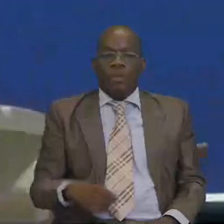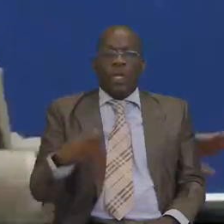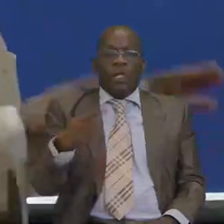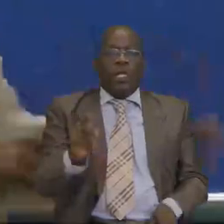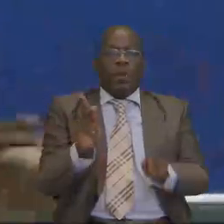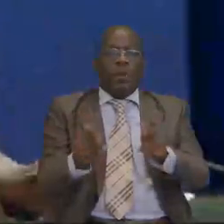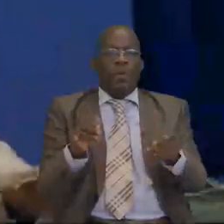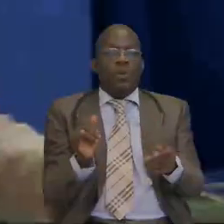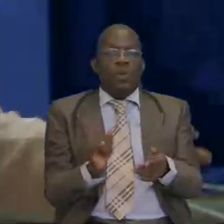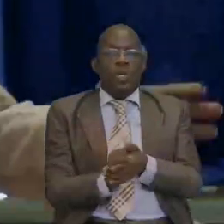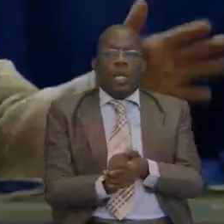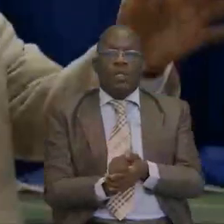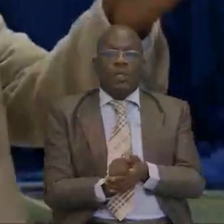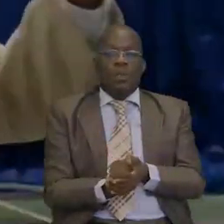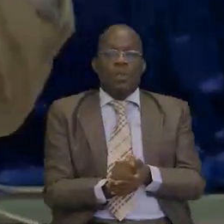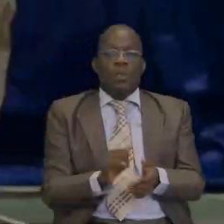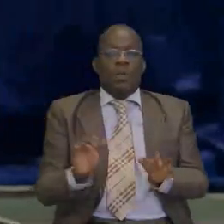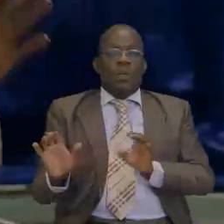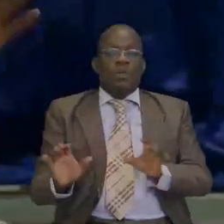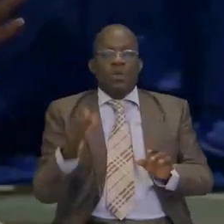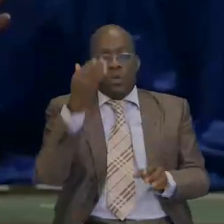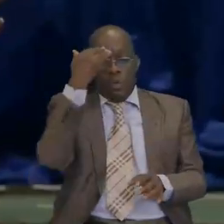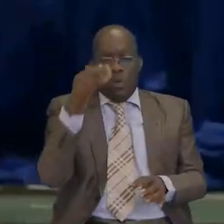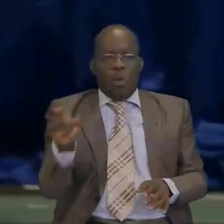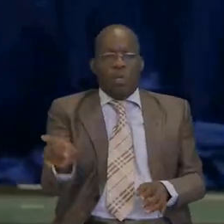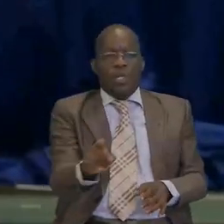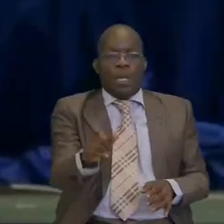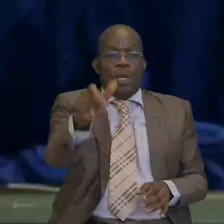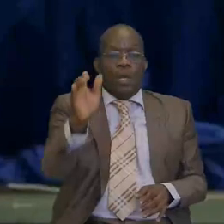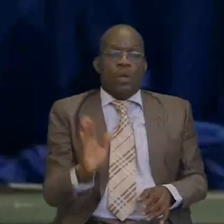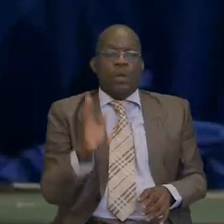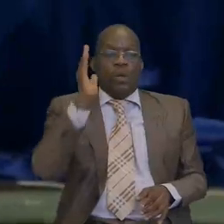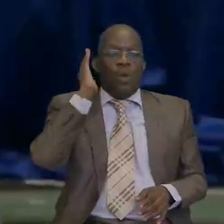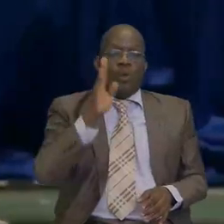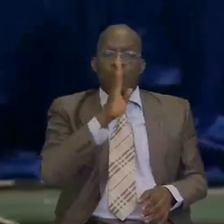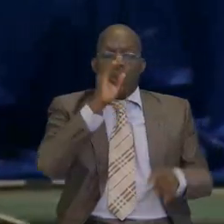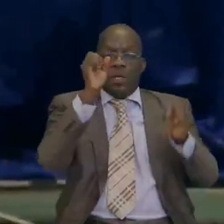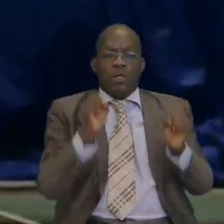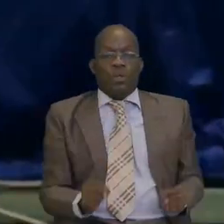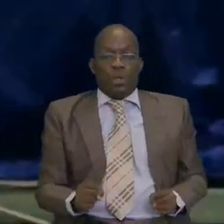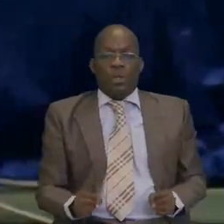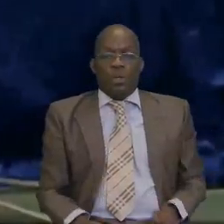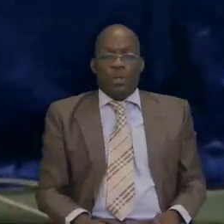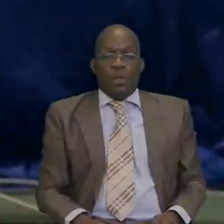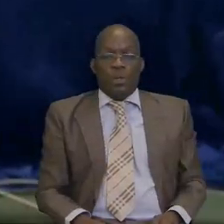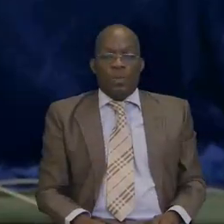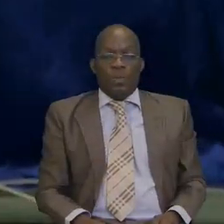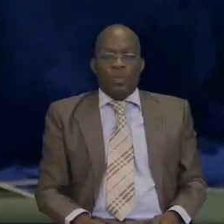Le peuple qui connaît son Dieu sera fort.